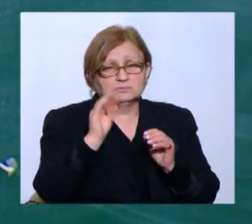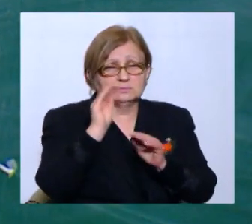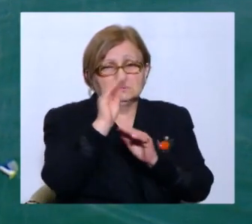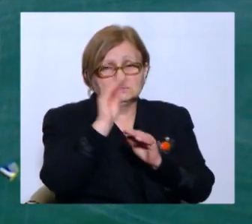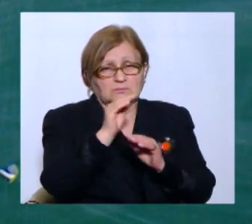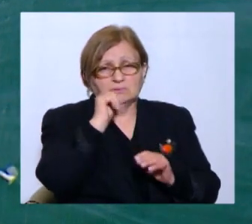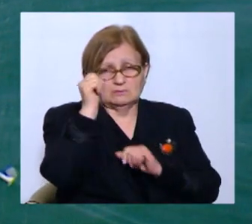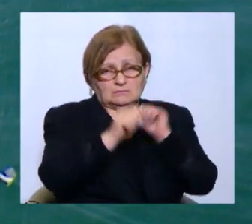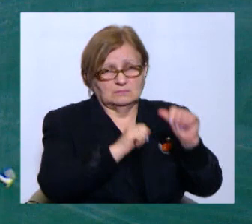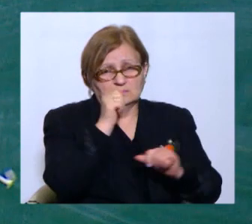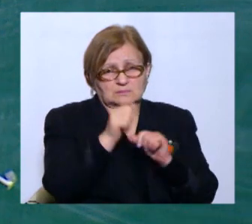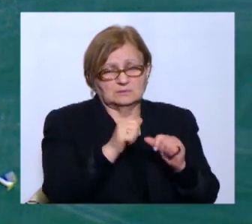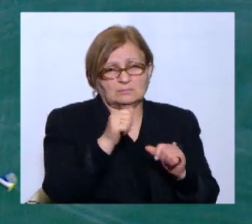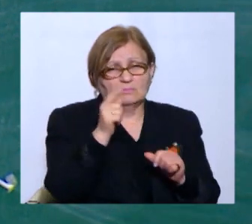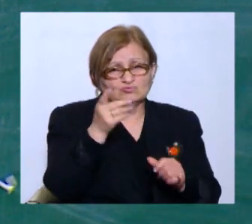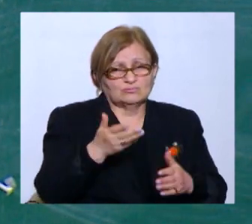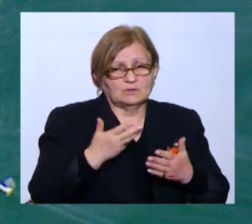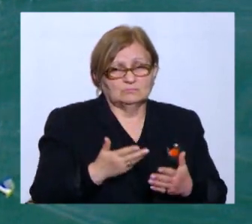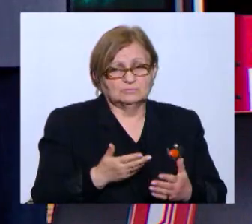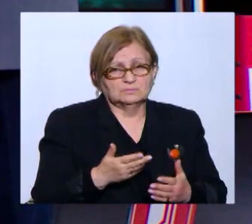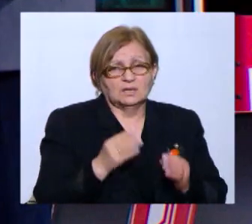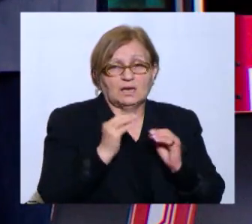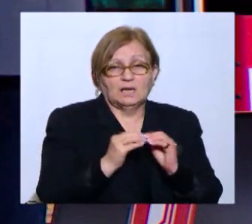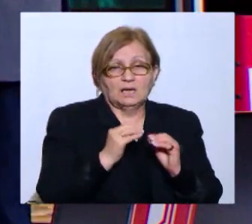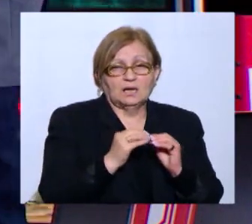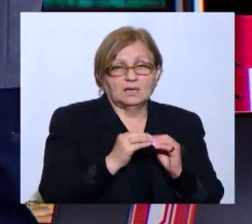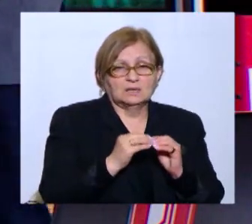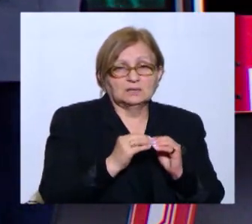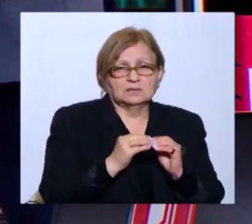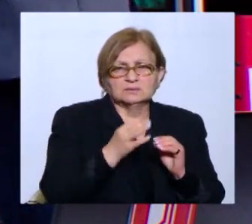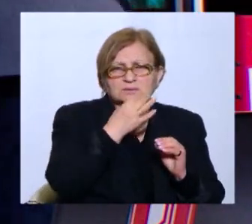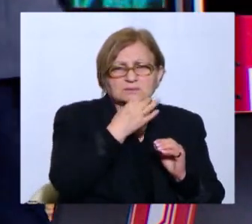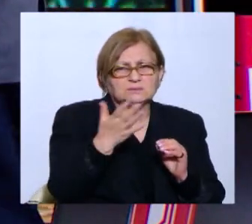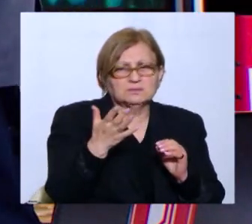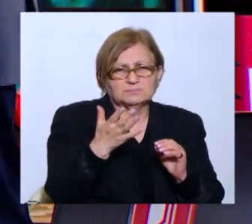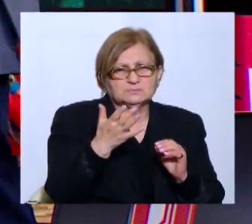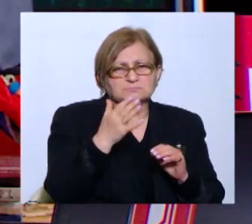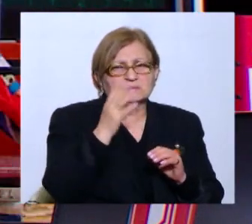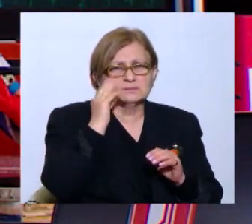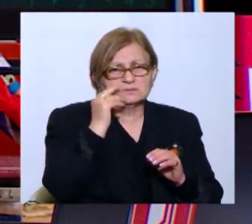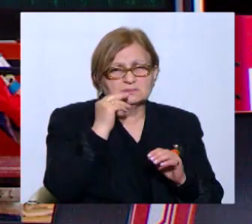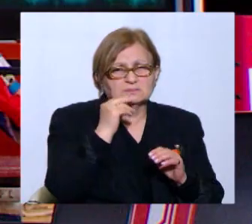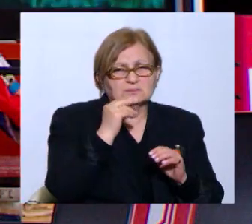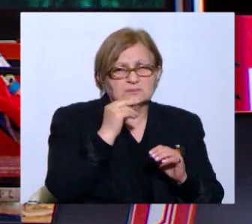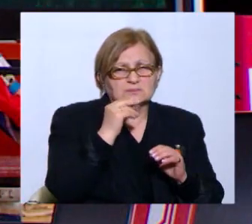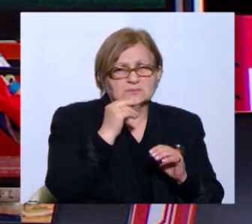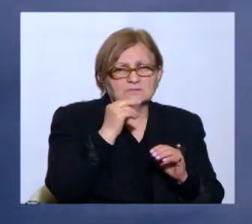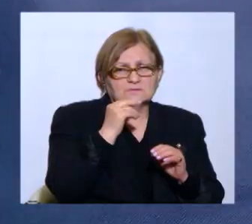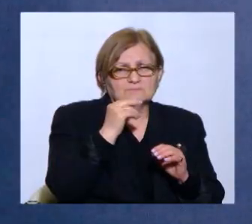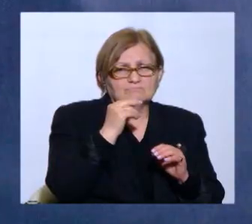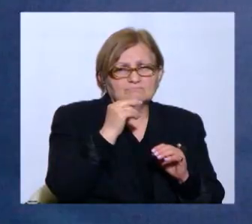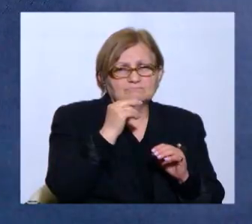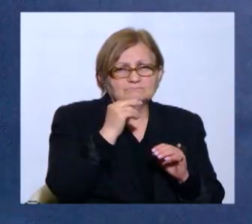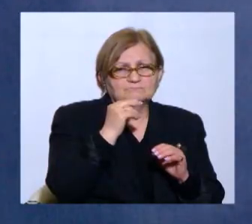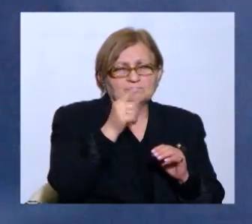ყოველწლიურად. მაშინ გამოდის 10%-ს თუ უმატებთ, ხო, ნებისმიერ, აი მოდის ნებისმიერ რიცხვს დაგ ჩავწეროთ. აი